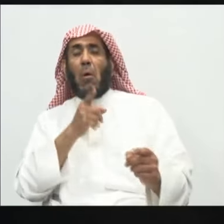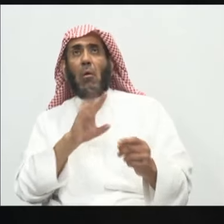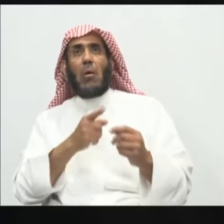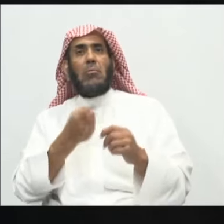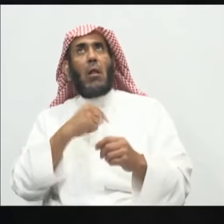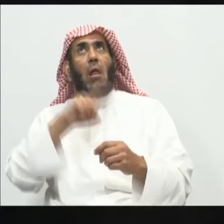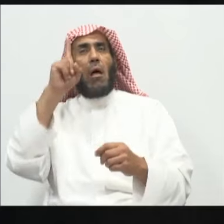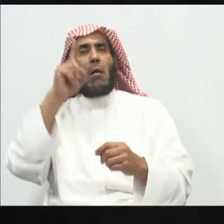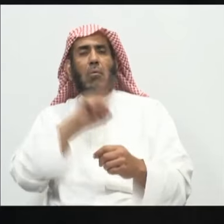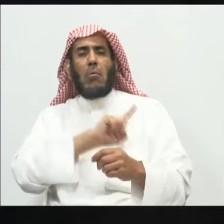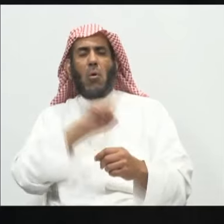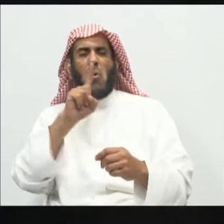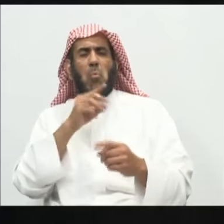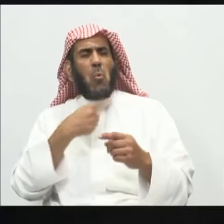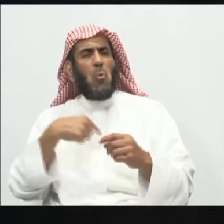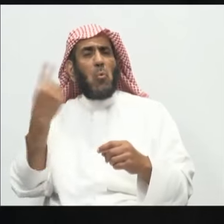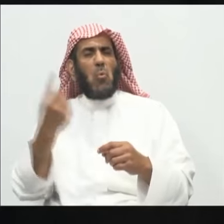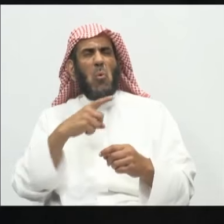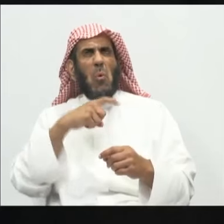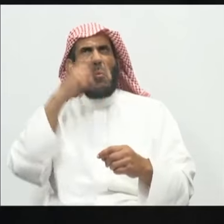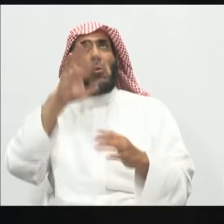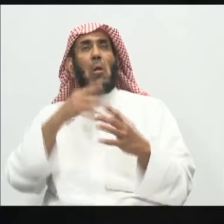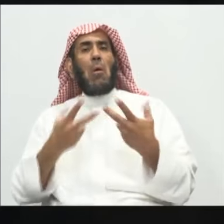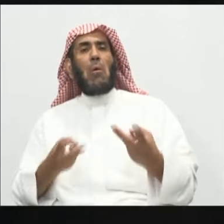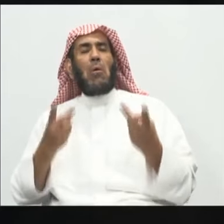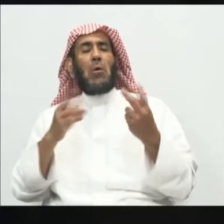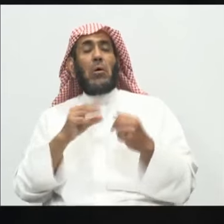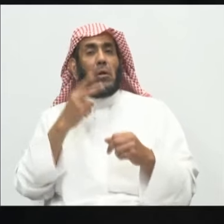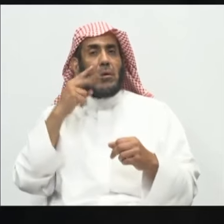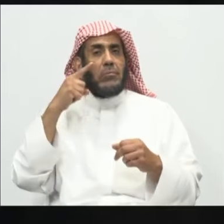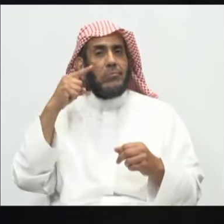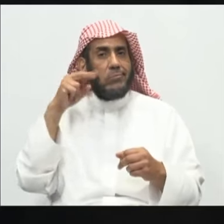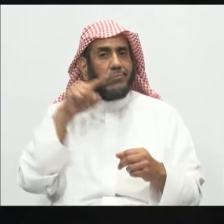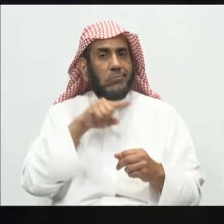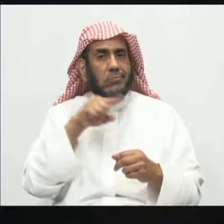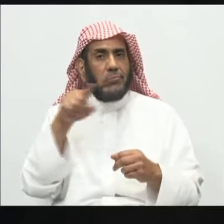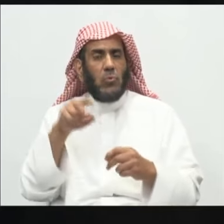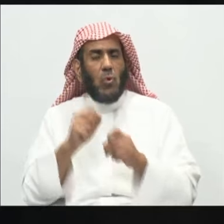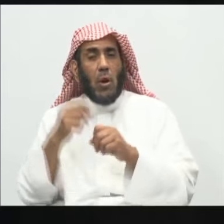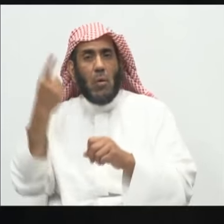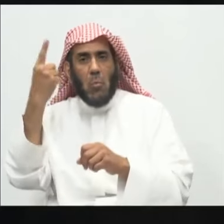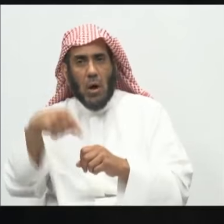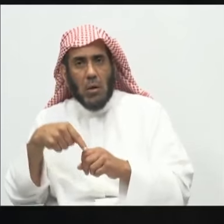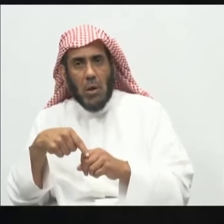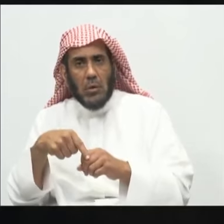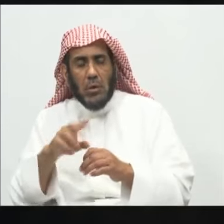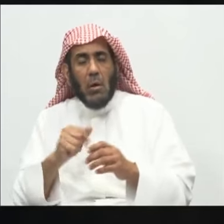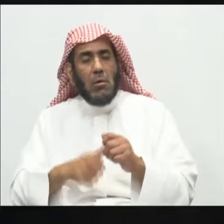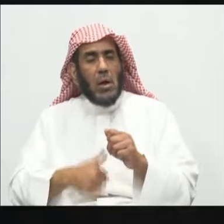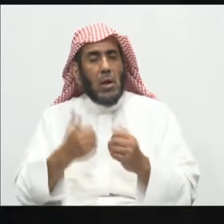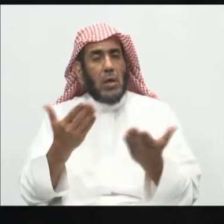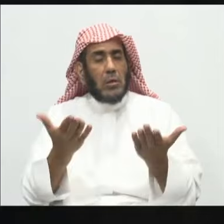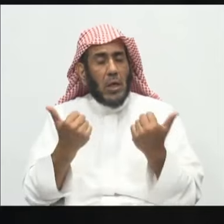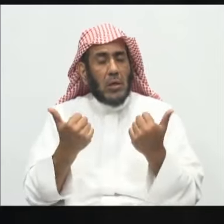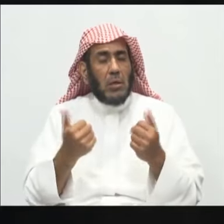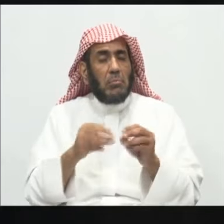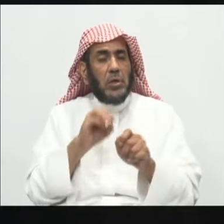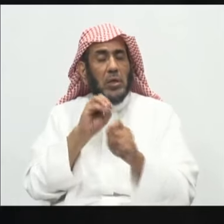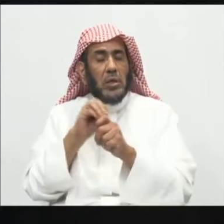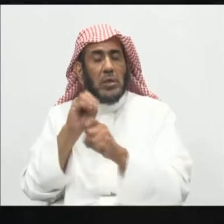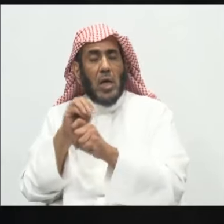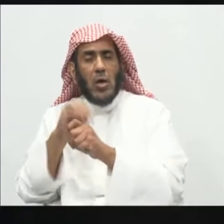يحب كل مختار فخوره ايضا بامكانك ان تنظر كذلك ينظر الى المحرمات كل ذلك هذه بامكانك ان تاتي بنصائح